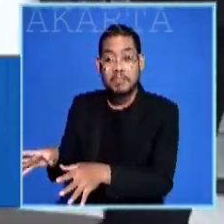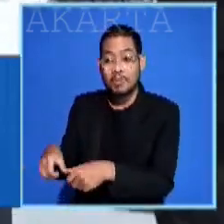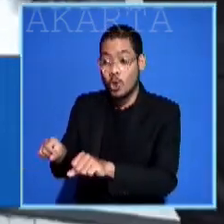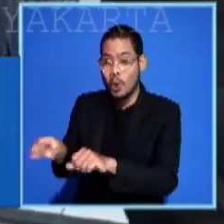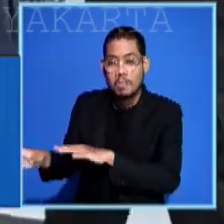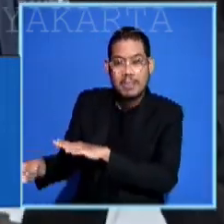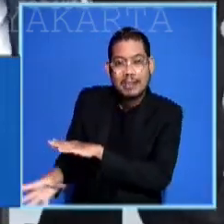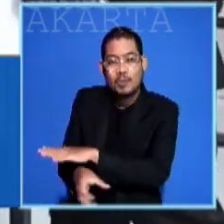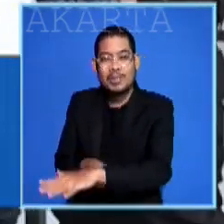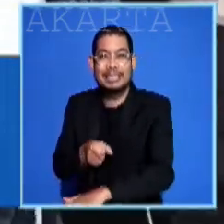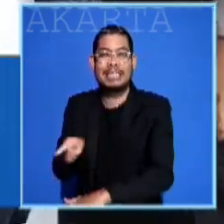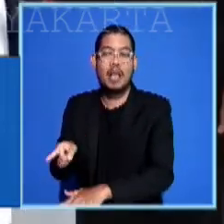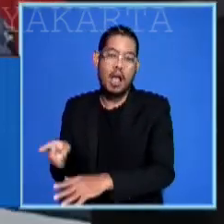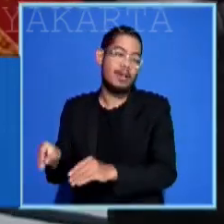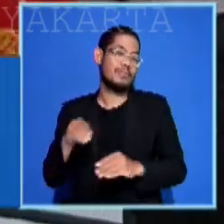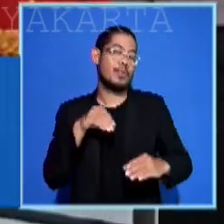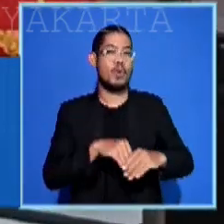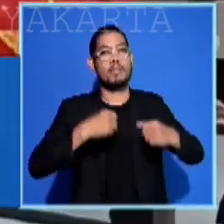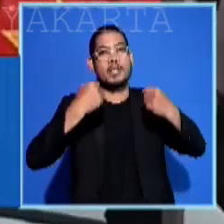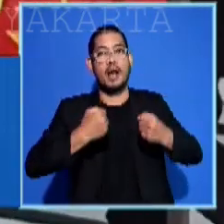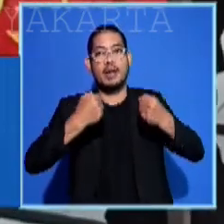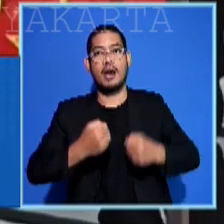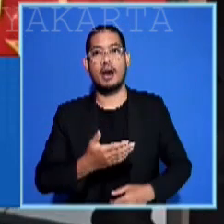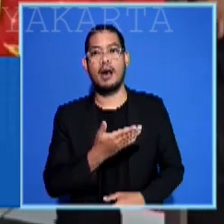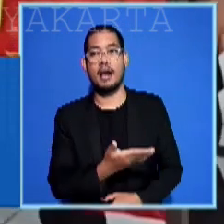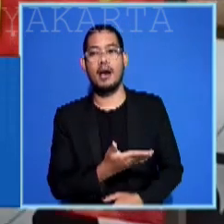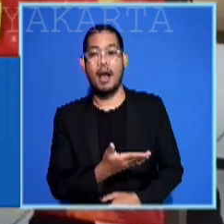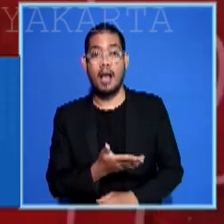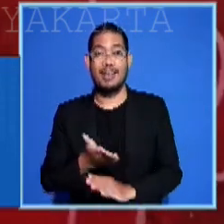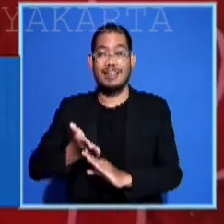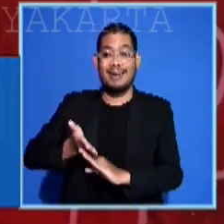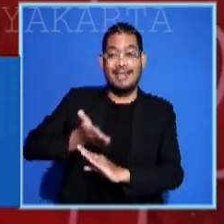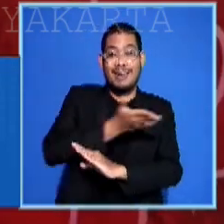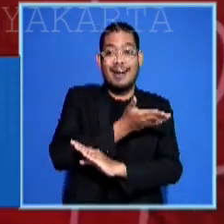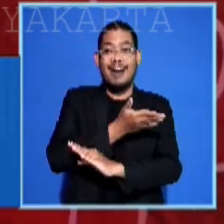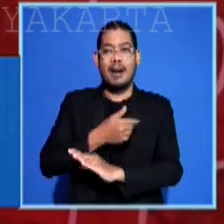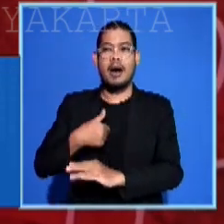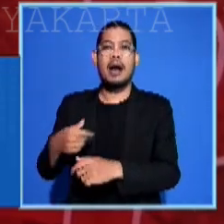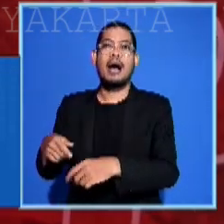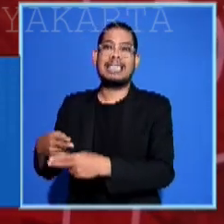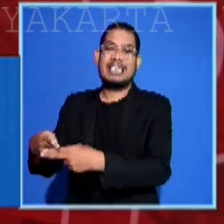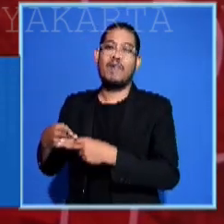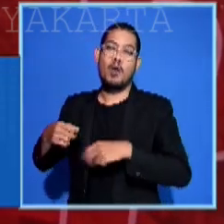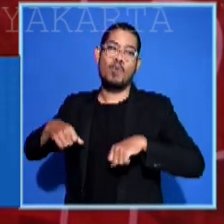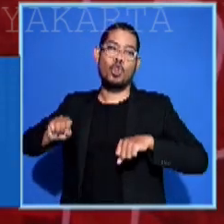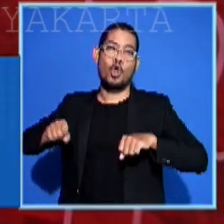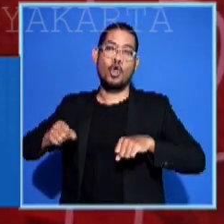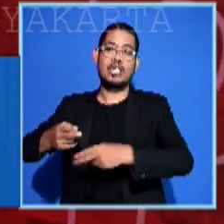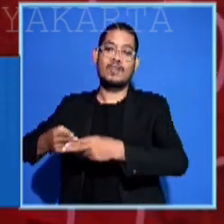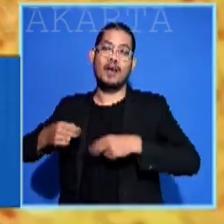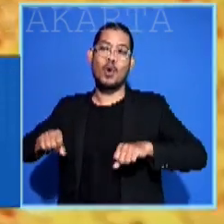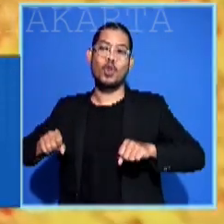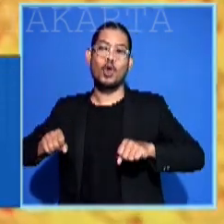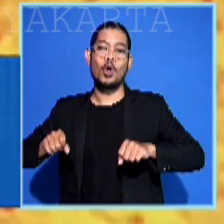dan menggadaikan motor rental. Awalnya tersangka menyewa motor metik dari korban bernama ILF asal Giri